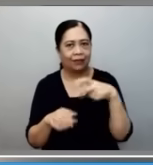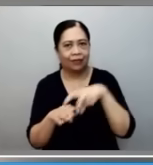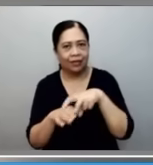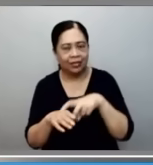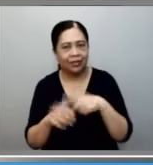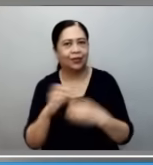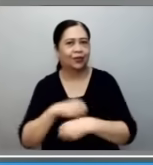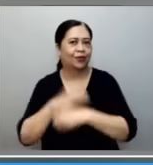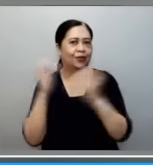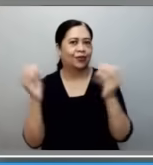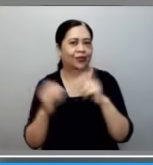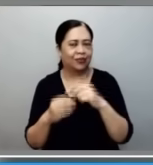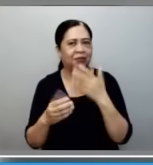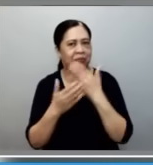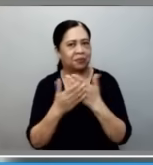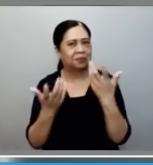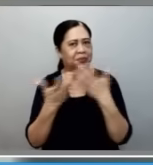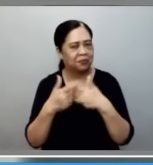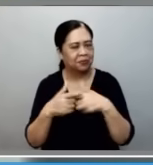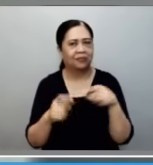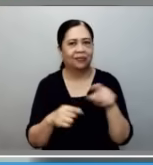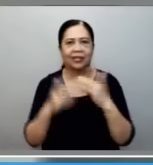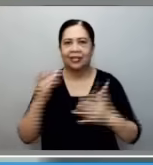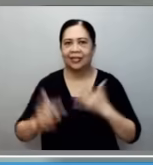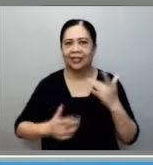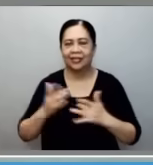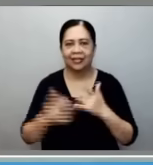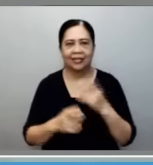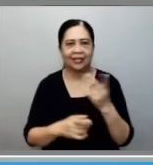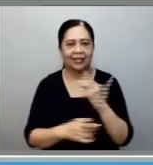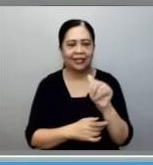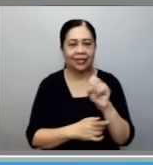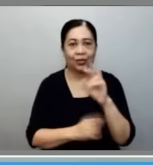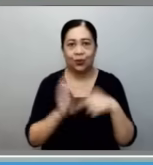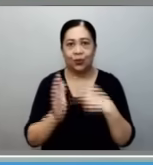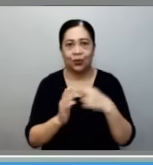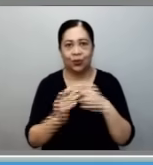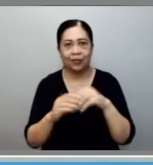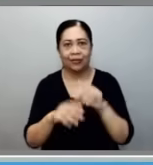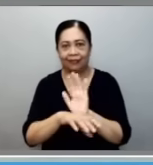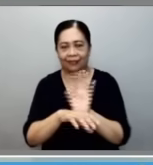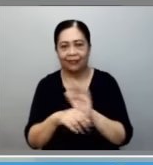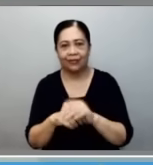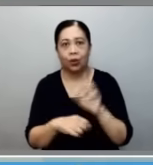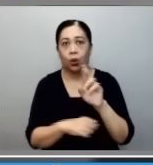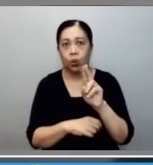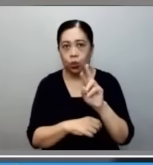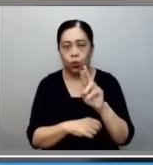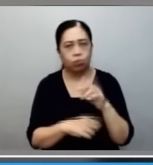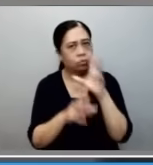ang kanilang chemistry. Excited na rin si Yassi sa magiging role niya sa series. Si Ruru naman hanga rin